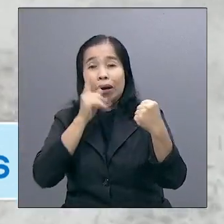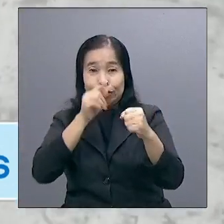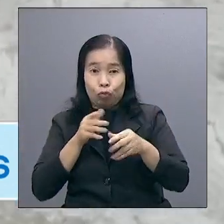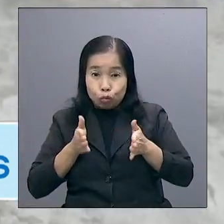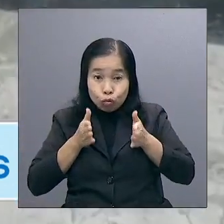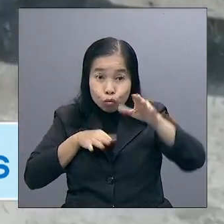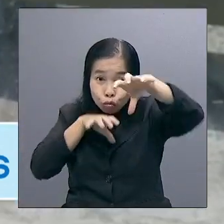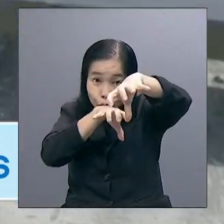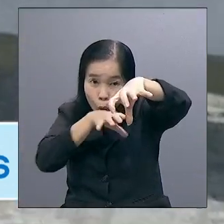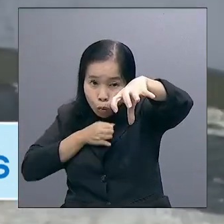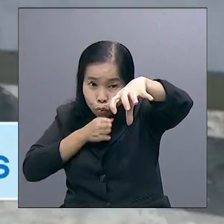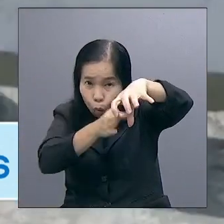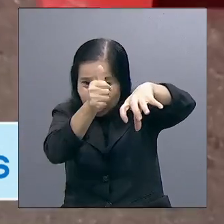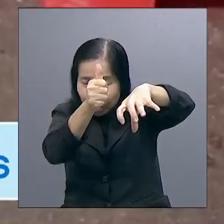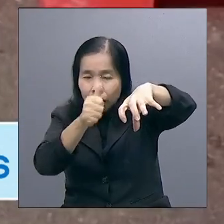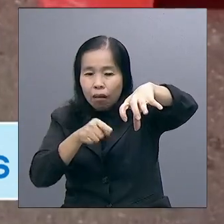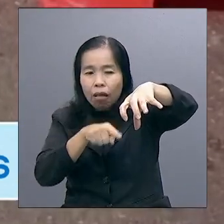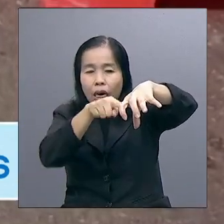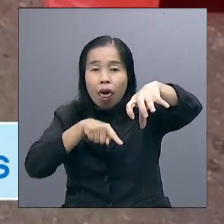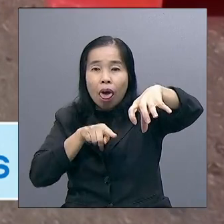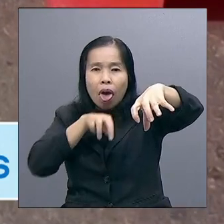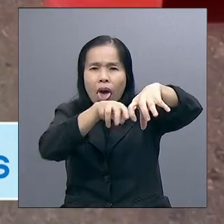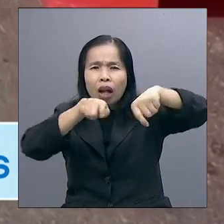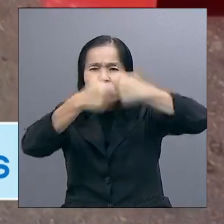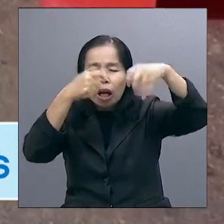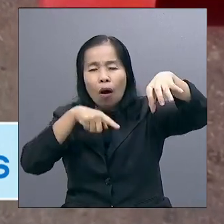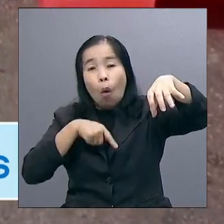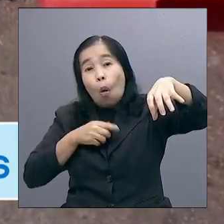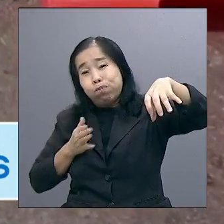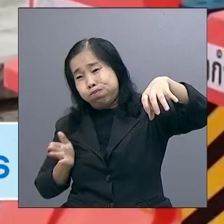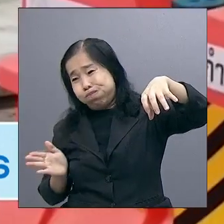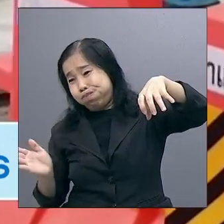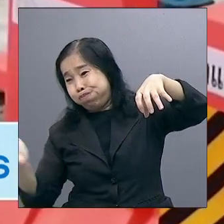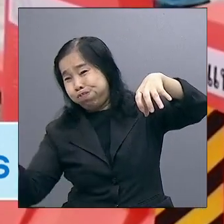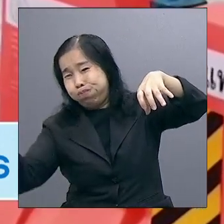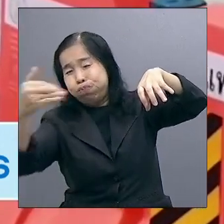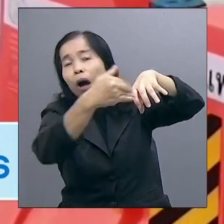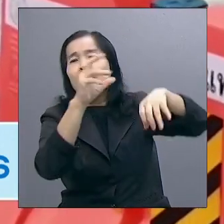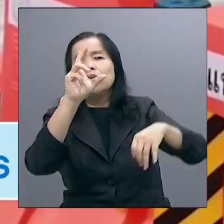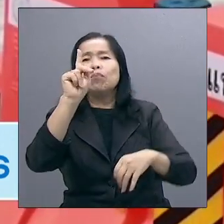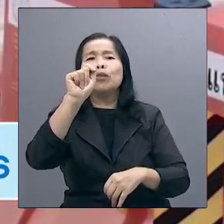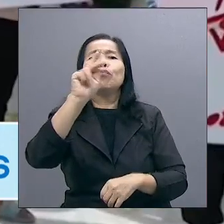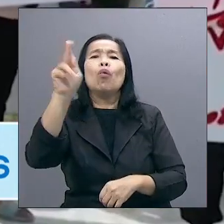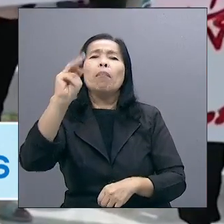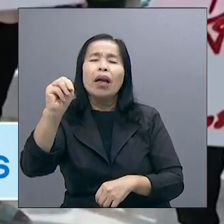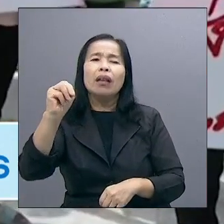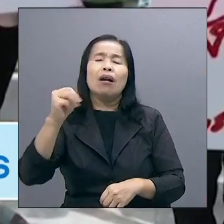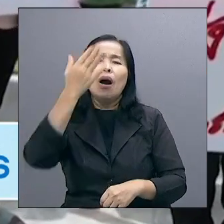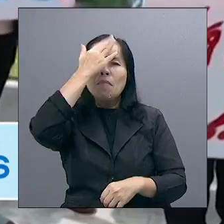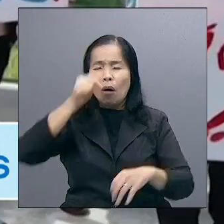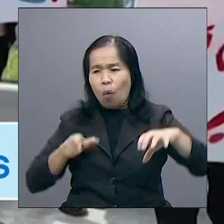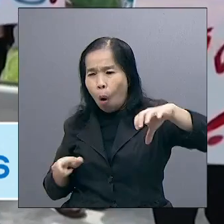่านมาายบ้านบอกวา listening้องขนพ้นผลทางกนเกศตร อ่องไปไลกว่าหลอ 20 กิโลเมตรนึจากว่าขวางทางหวง IdeaPanp